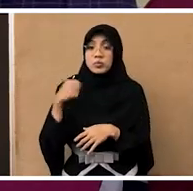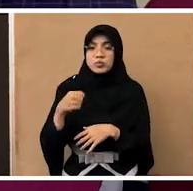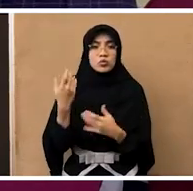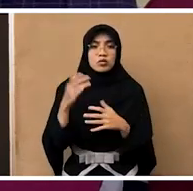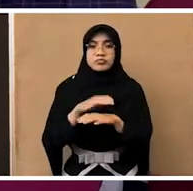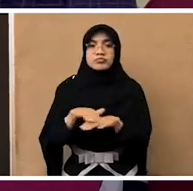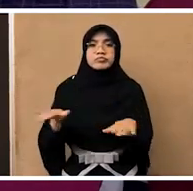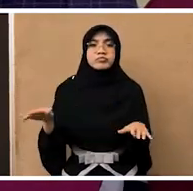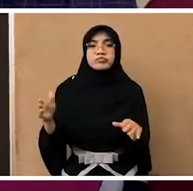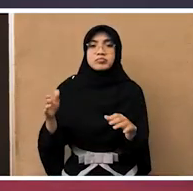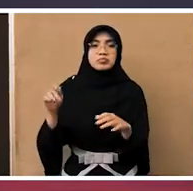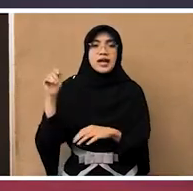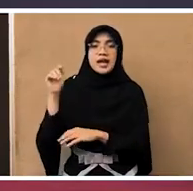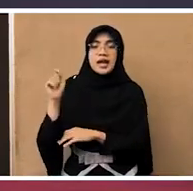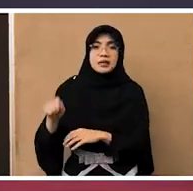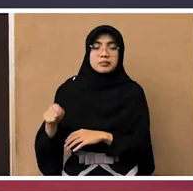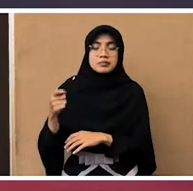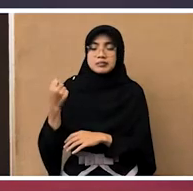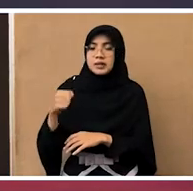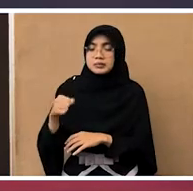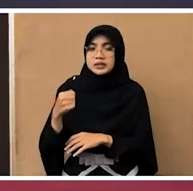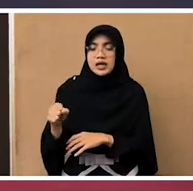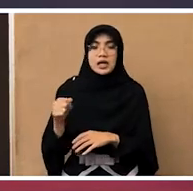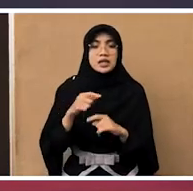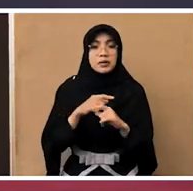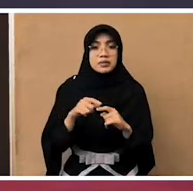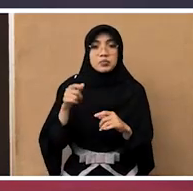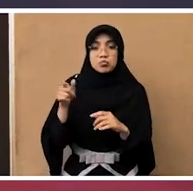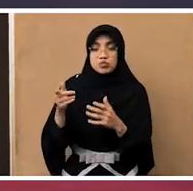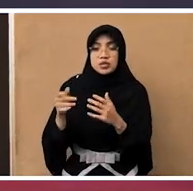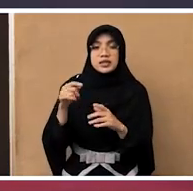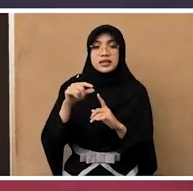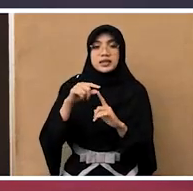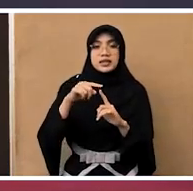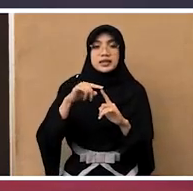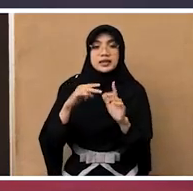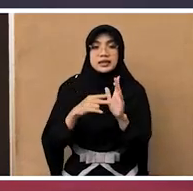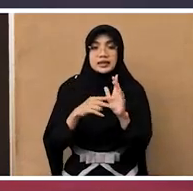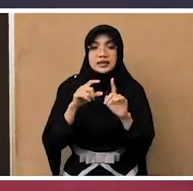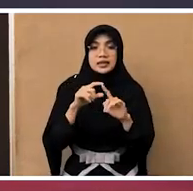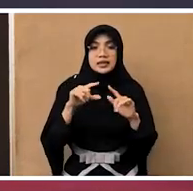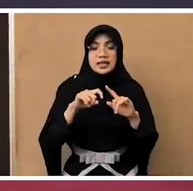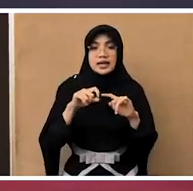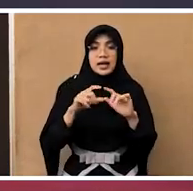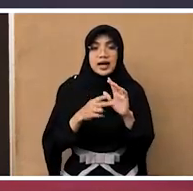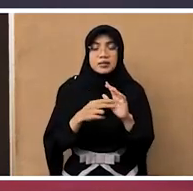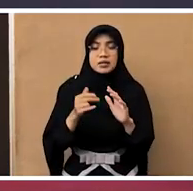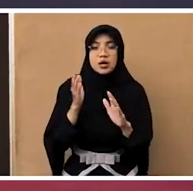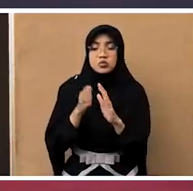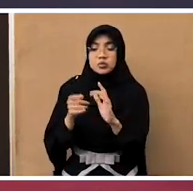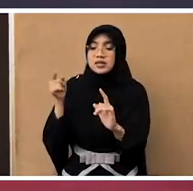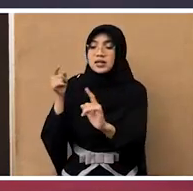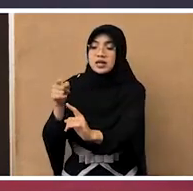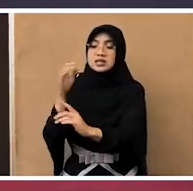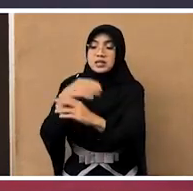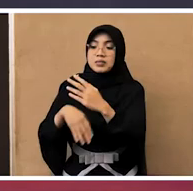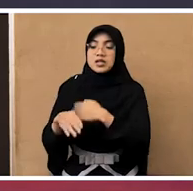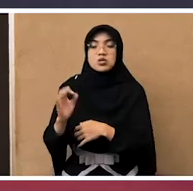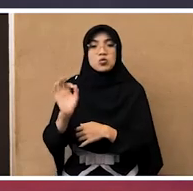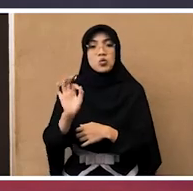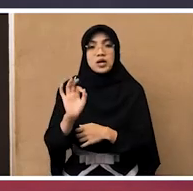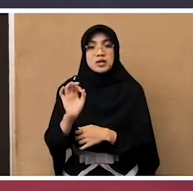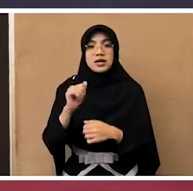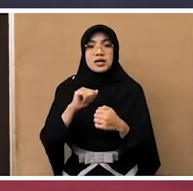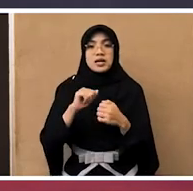ya sudah tidak dapat dipidana tapi masih memungkinkan orang itu dikenai tindakan jadi tidak disasar disabilitasnya karena nanti